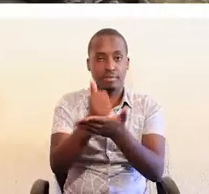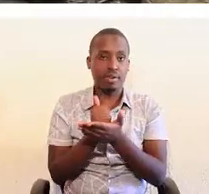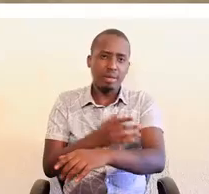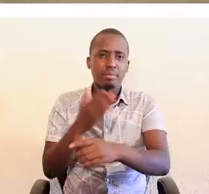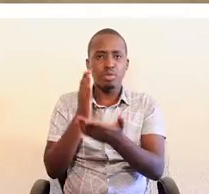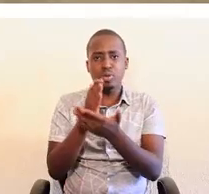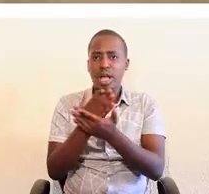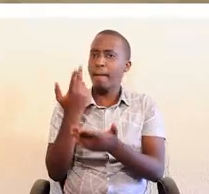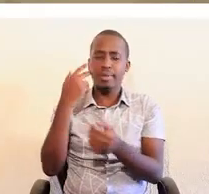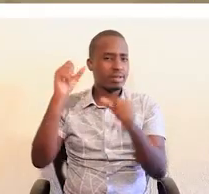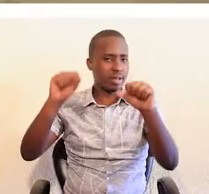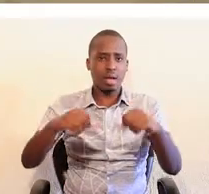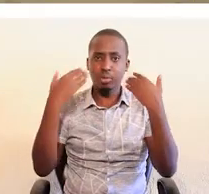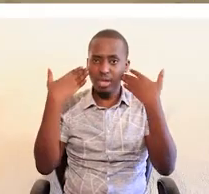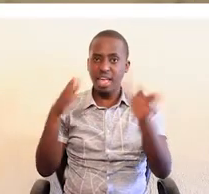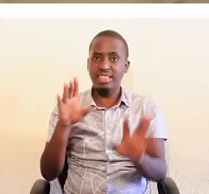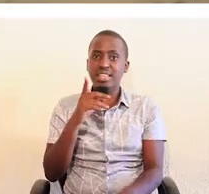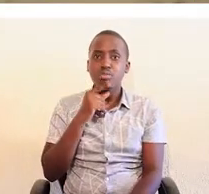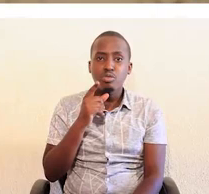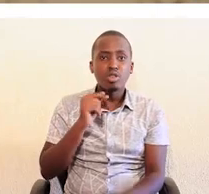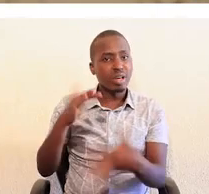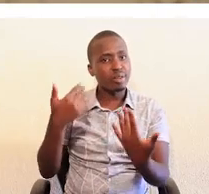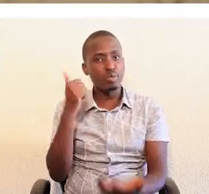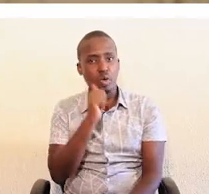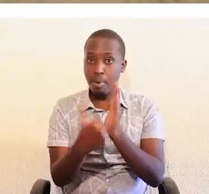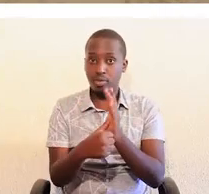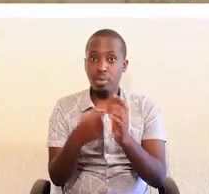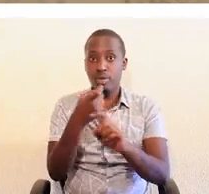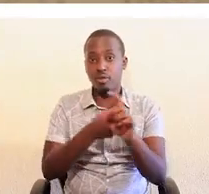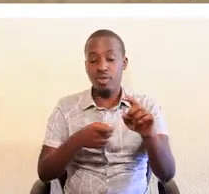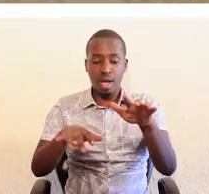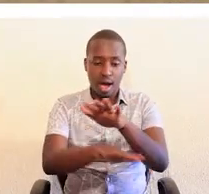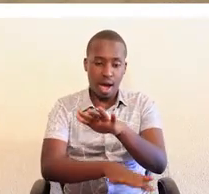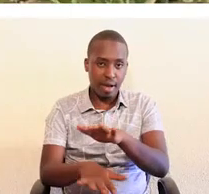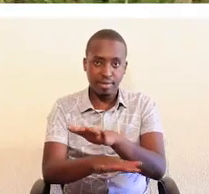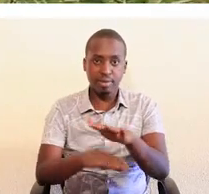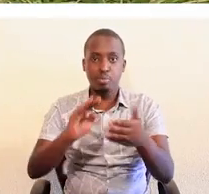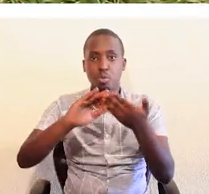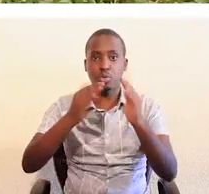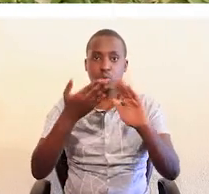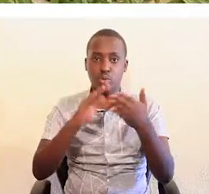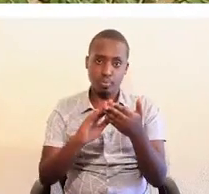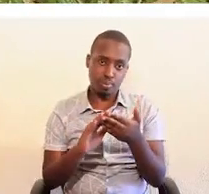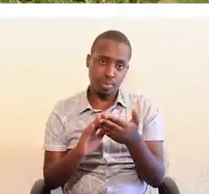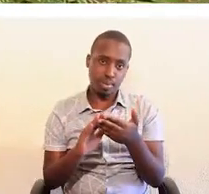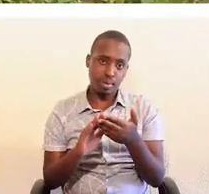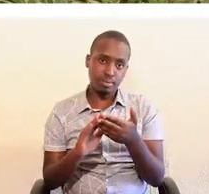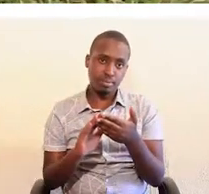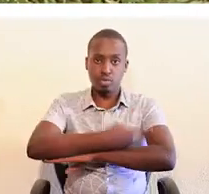yaje yarazingamye utamenya ko ari umuhungu utamenya ko ari umukobwa igitsina cyararigise ariko ubu uyu